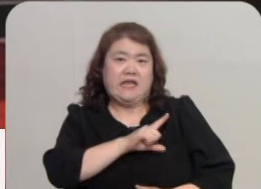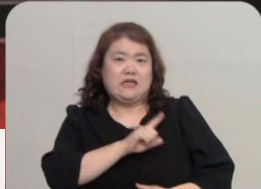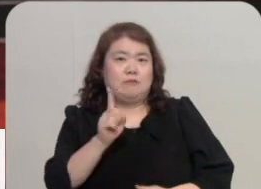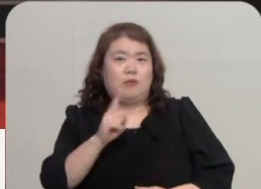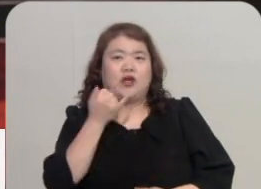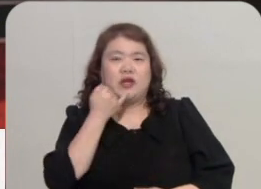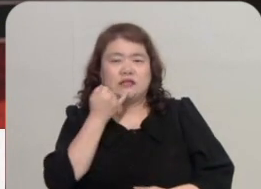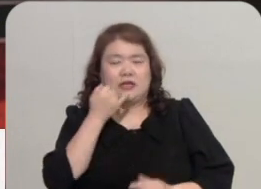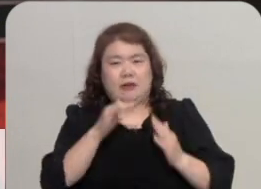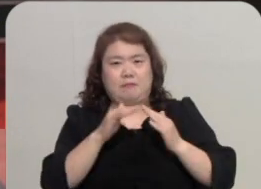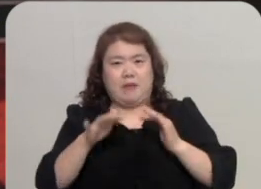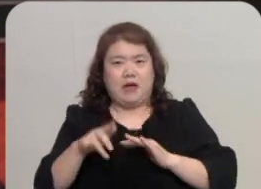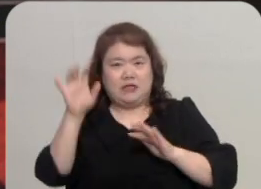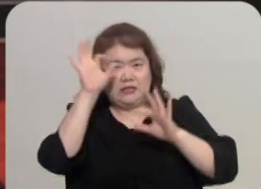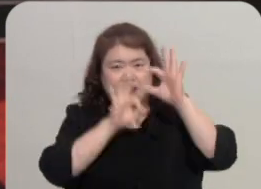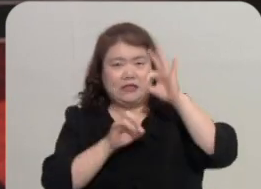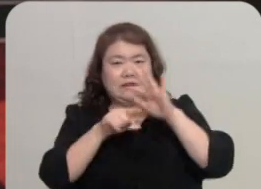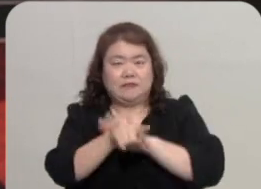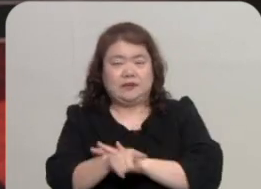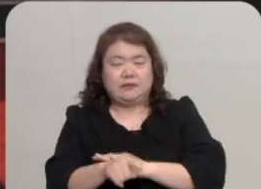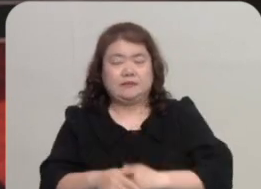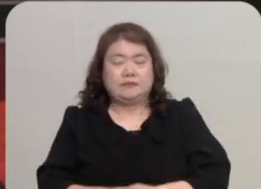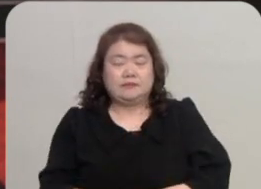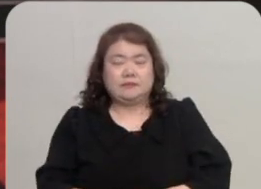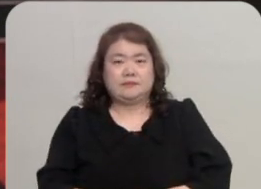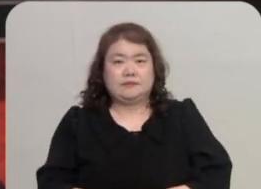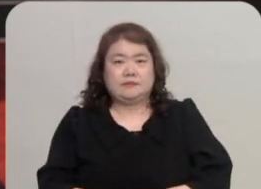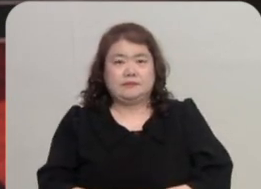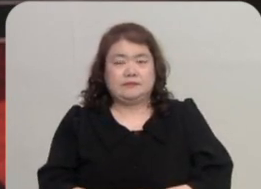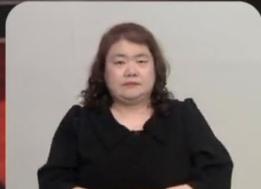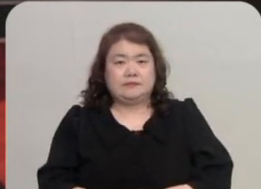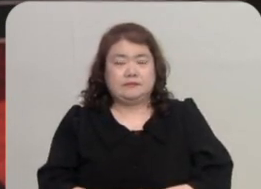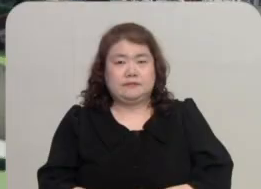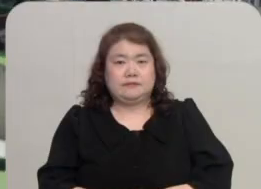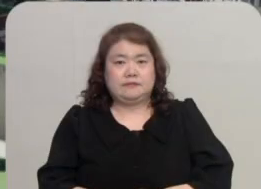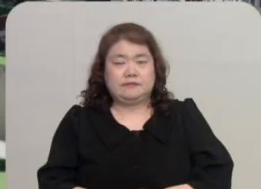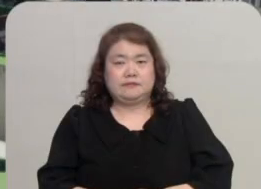마을을 찾아갔습니다. 김종환 기자가 보도합니다.